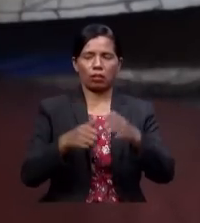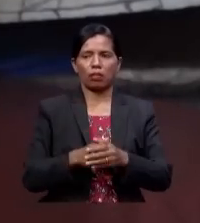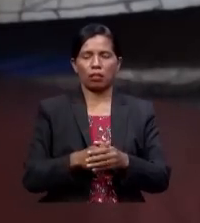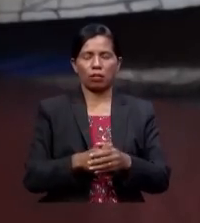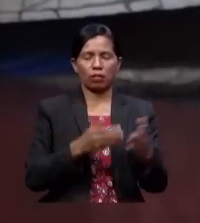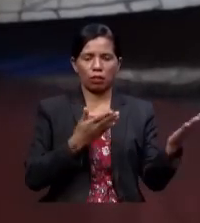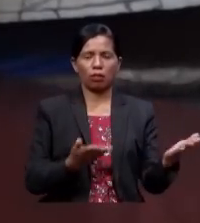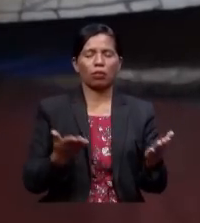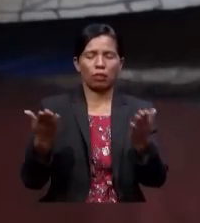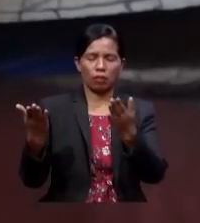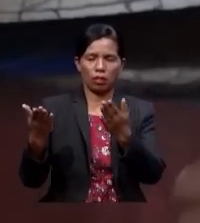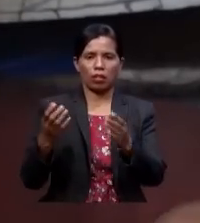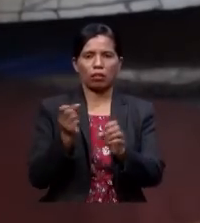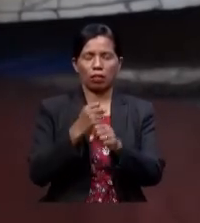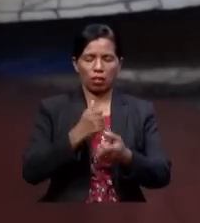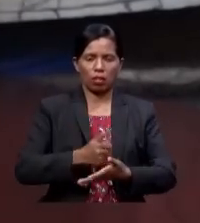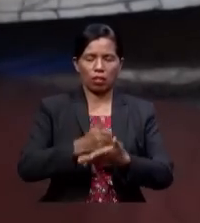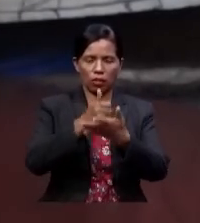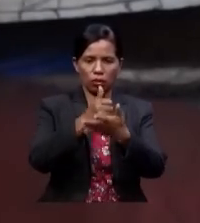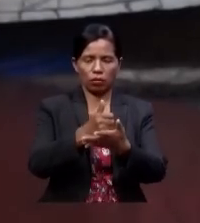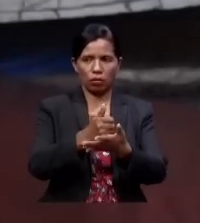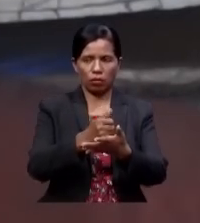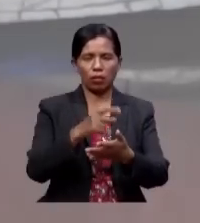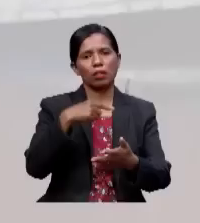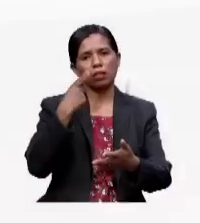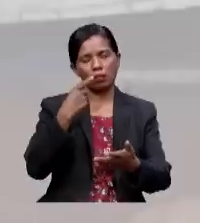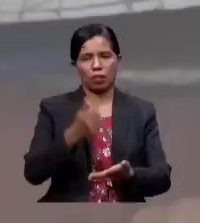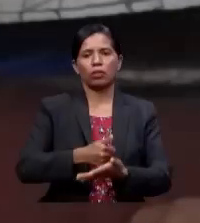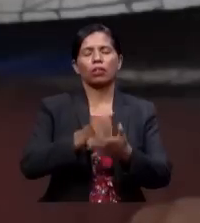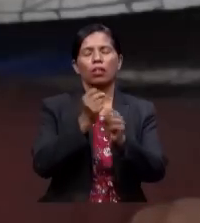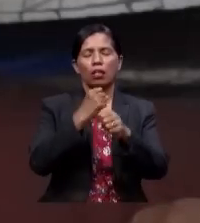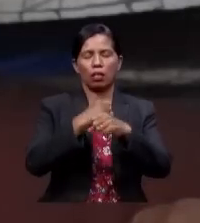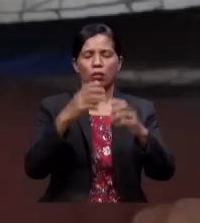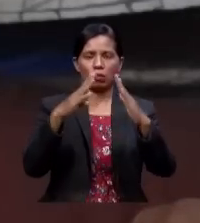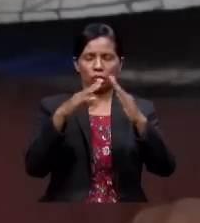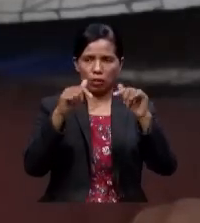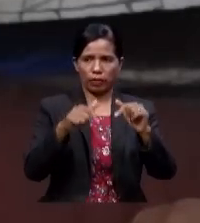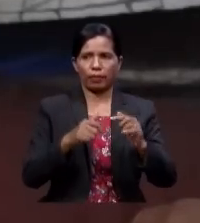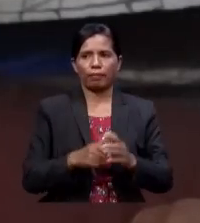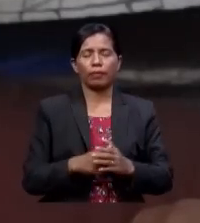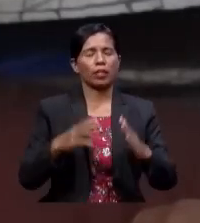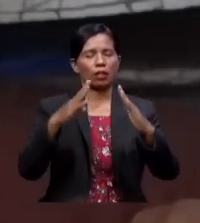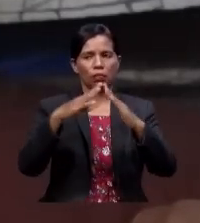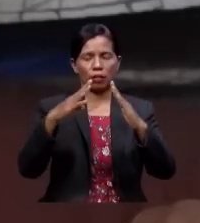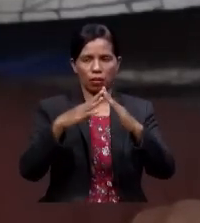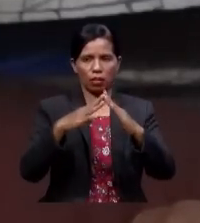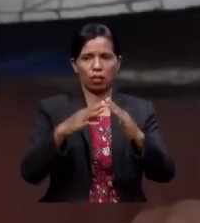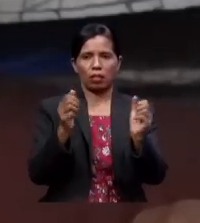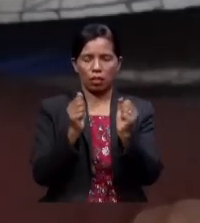lori mai akri rumetan se rel hala bane se ema katalerek umane sino rabranga honi